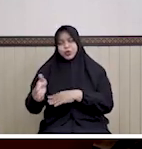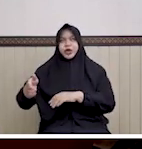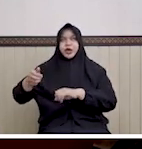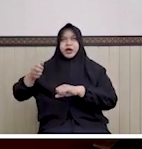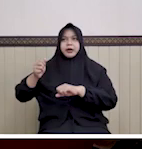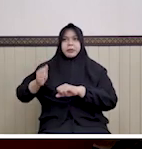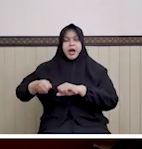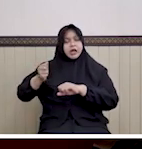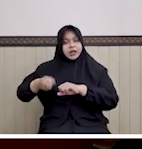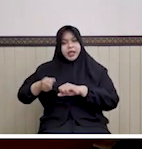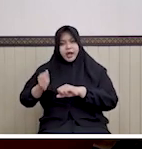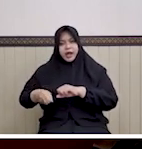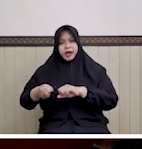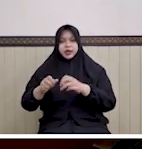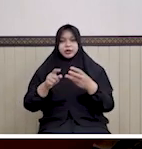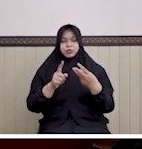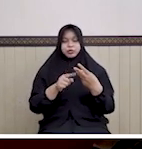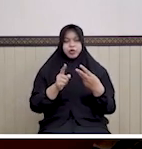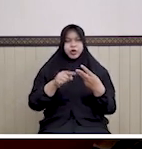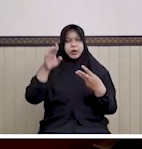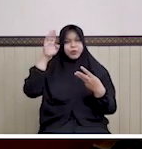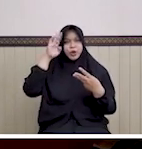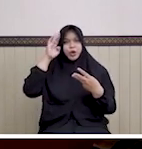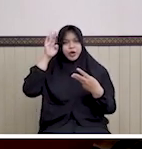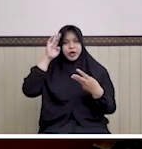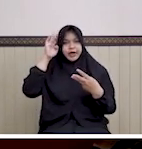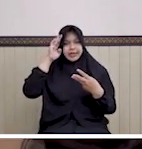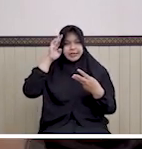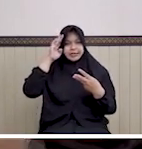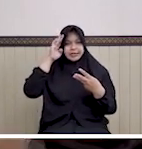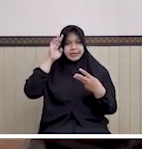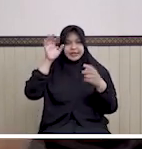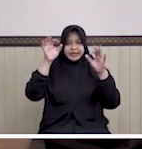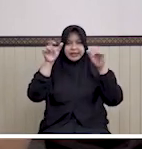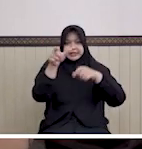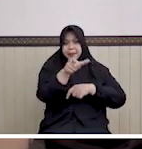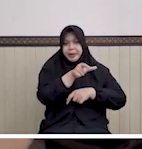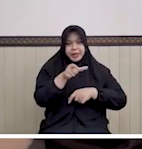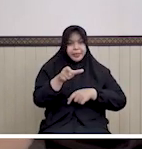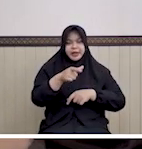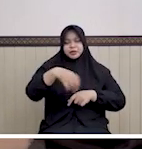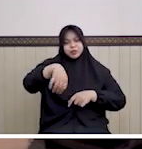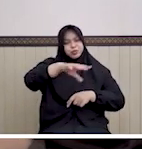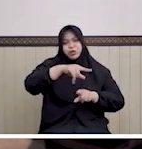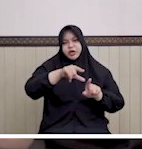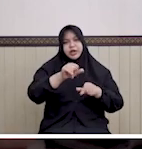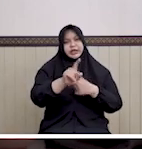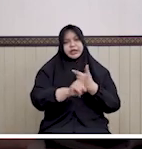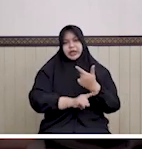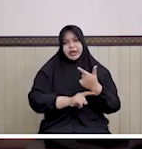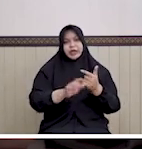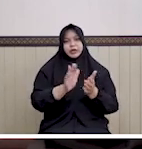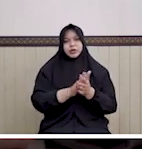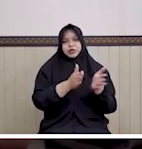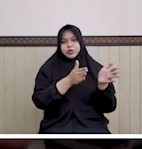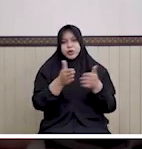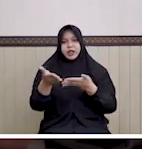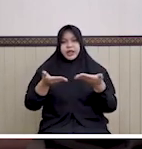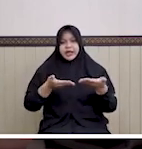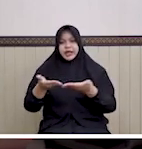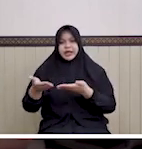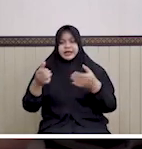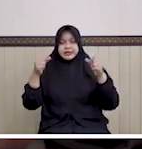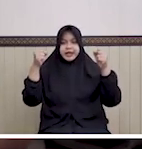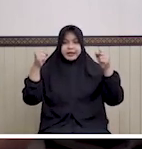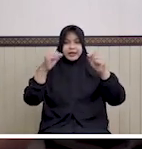juga Polres sederet Yogyakarta Kemudian untuk layanan kesehatan pus Rumah